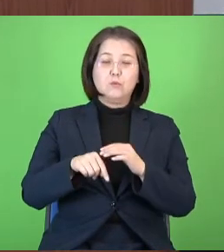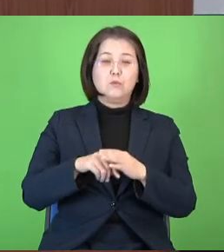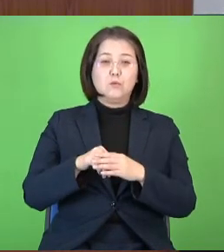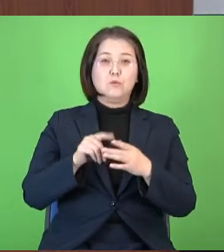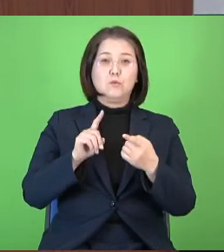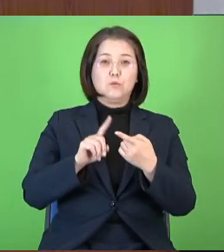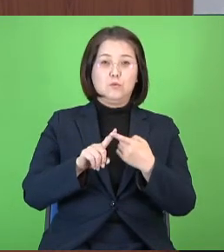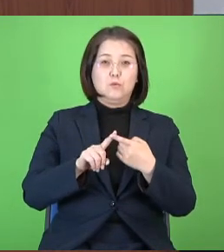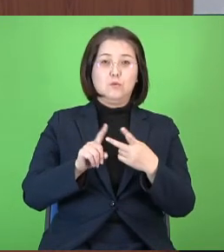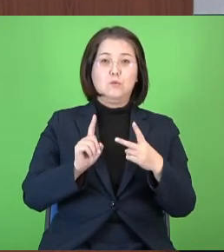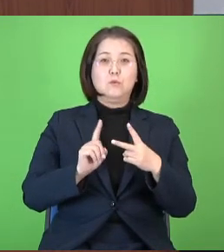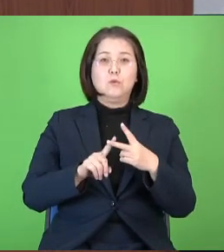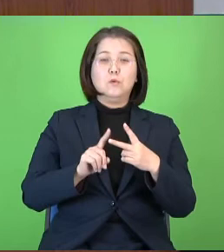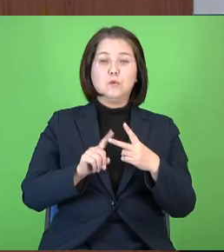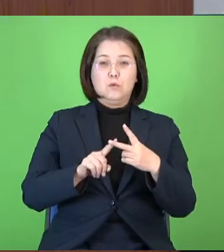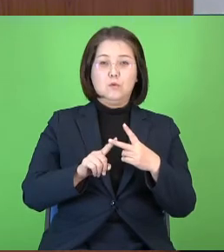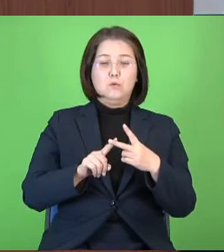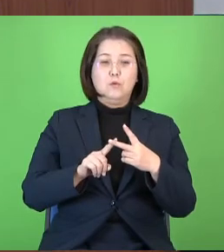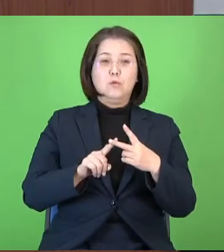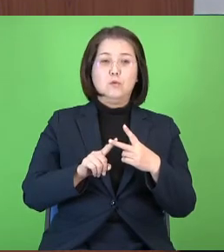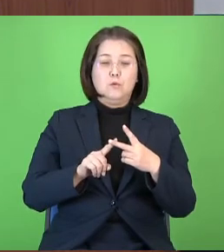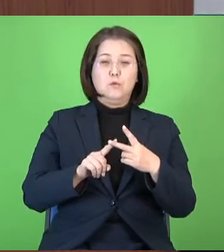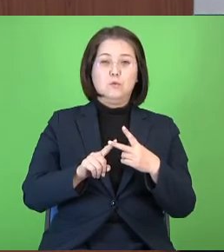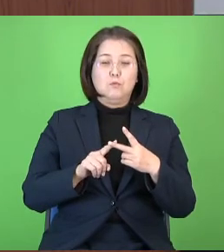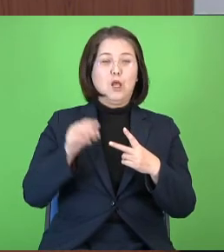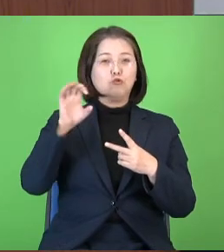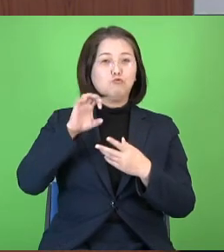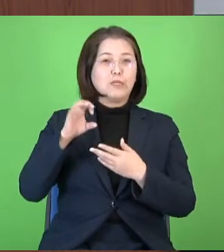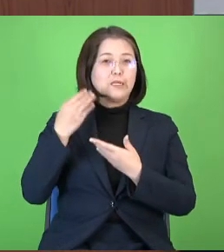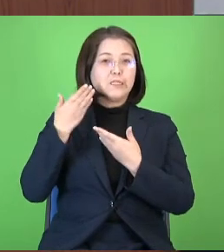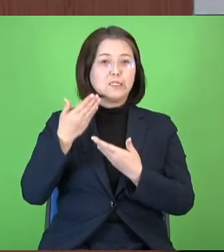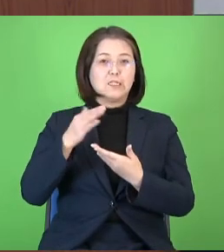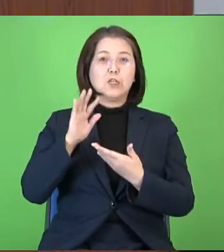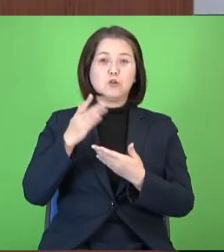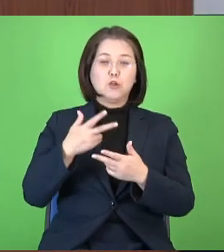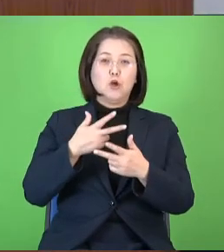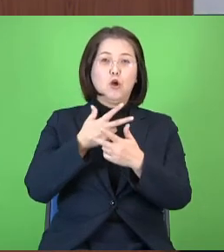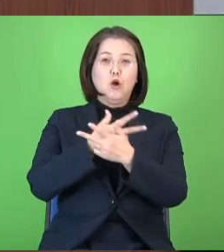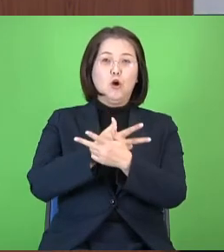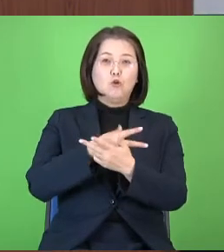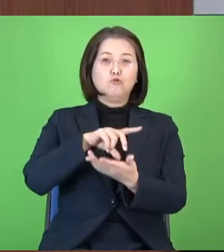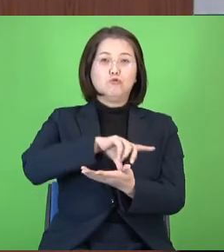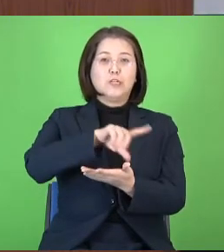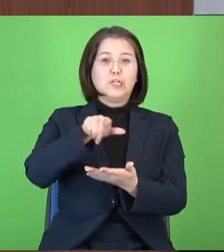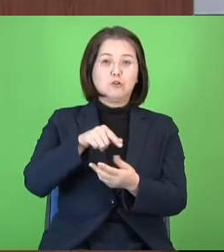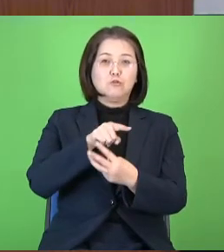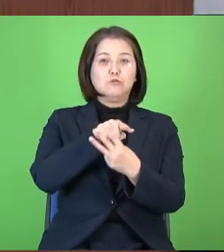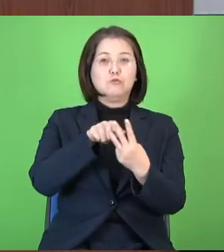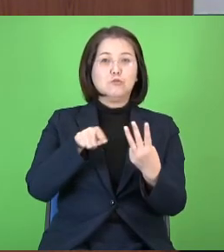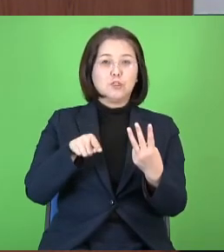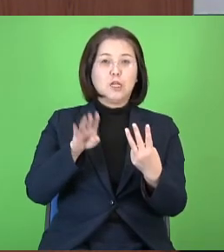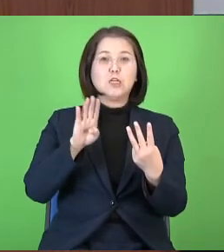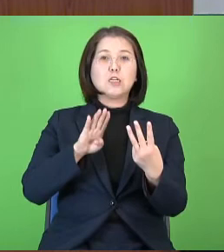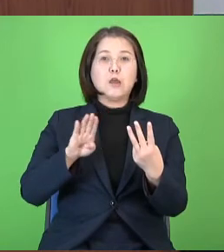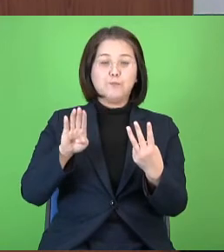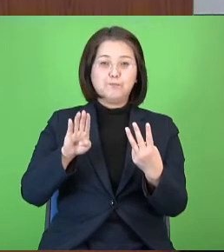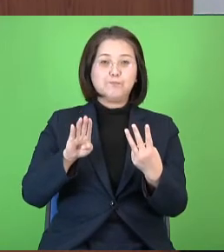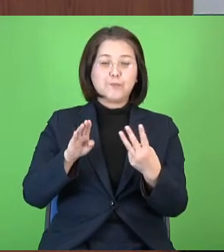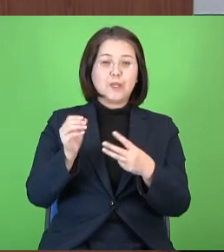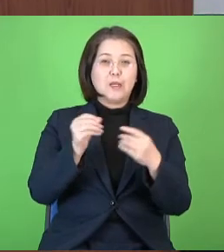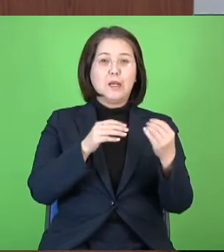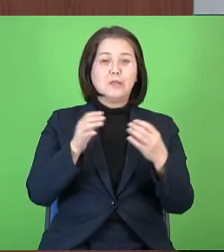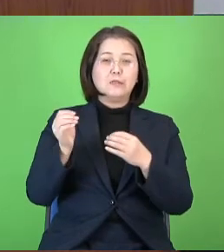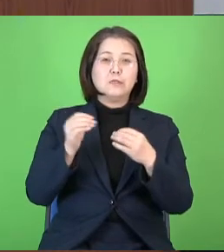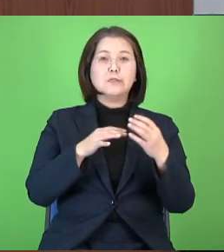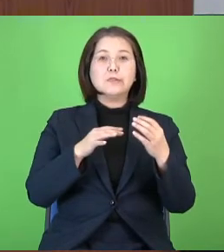今度あののとの方でってまあたいこの場所とタイミングの設定のまあ理由というちょっと伺い